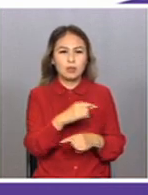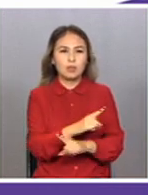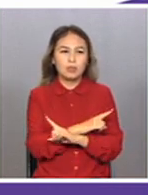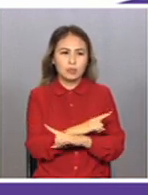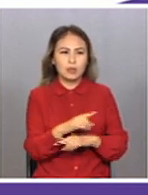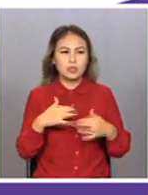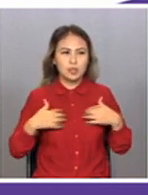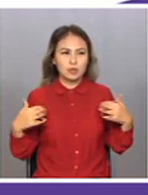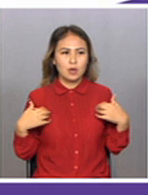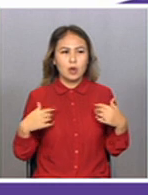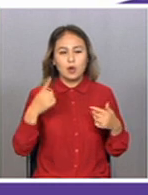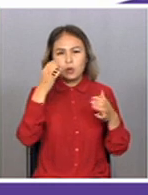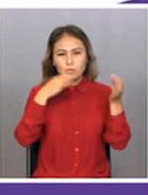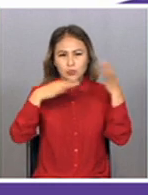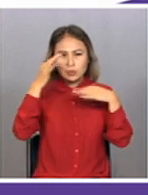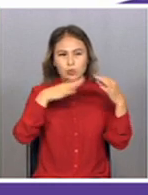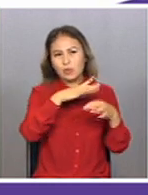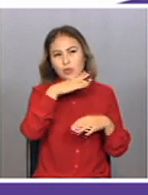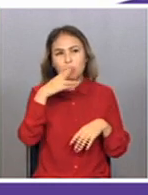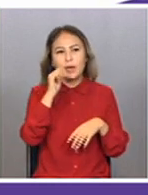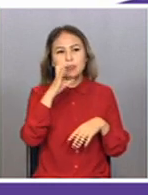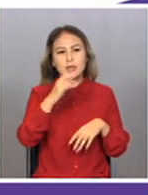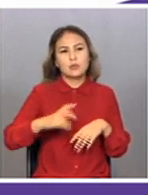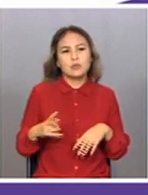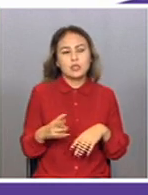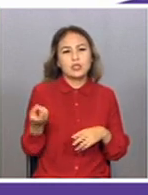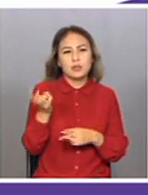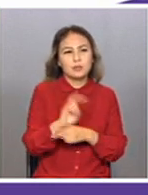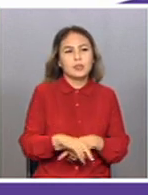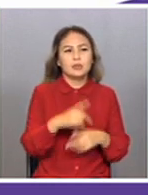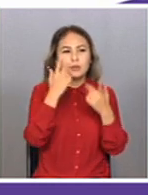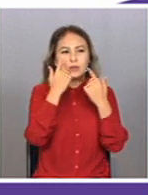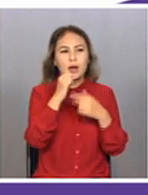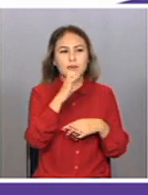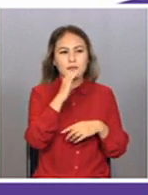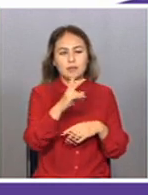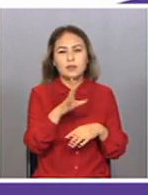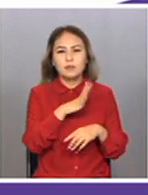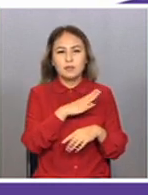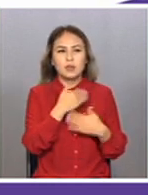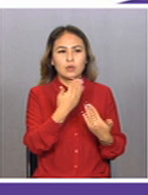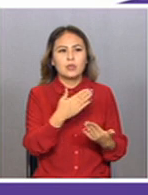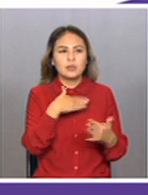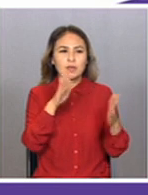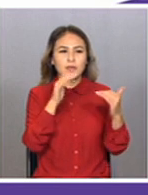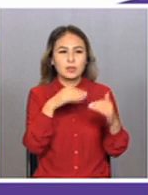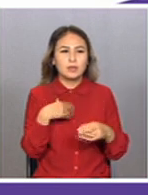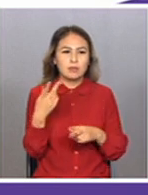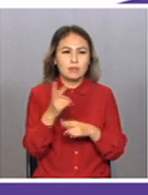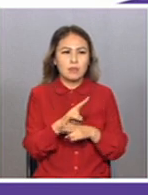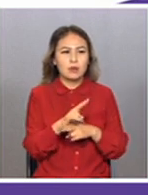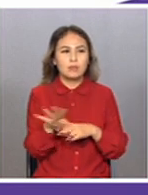қалады. Көзінің жасы көл болып, Қасен досына жылап келеді. Асан, сенімен қоштасайын деп